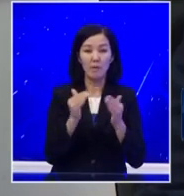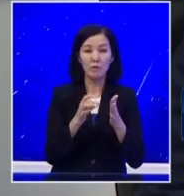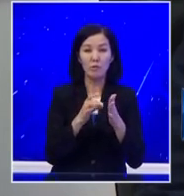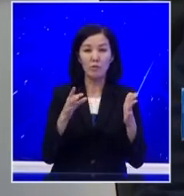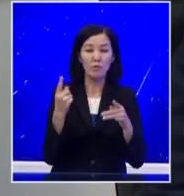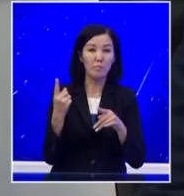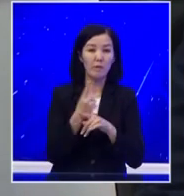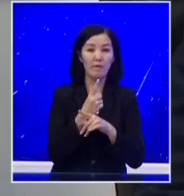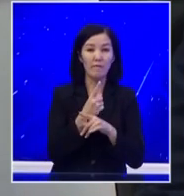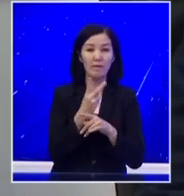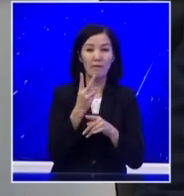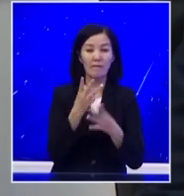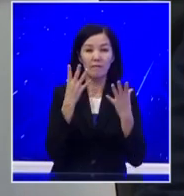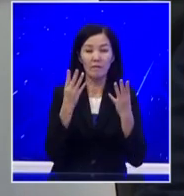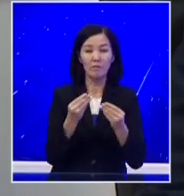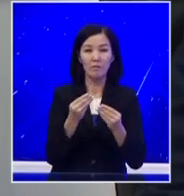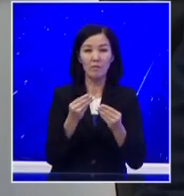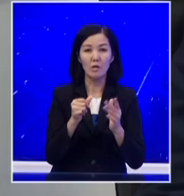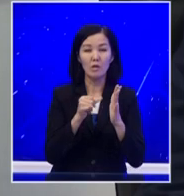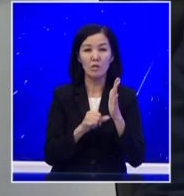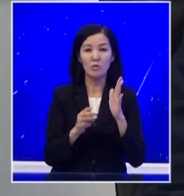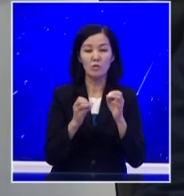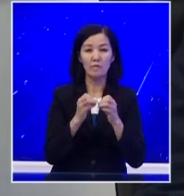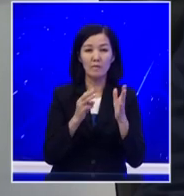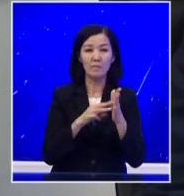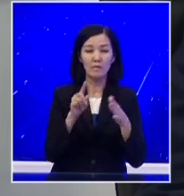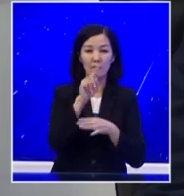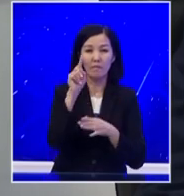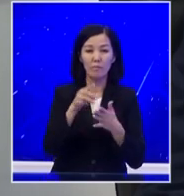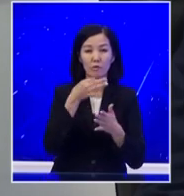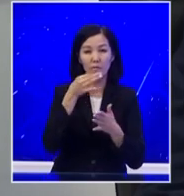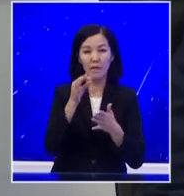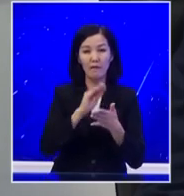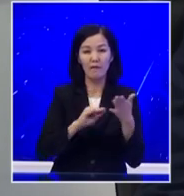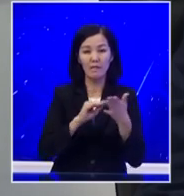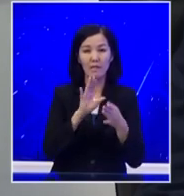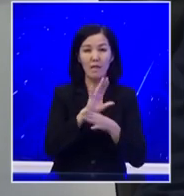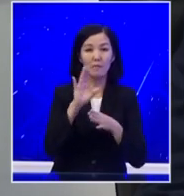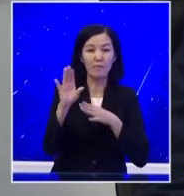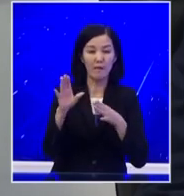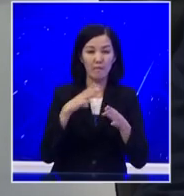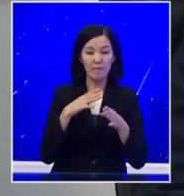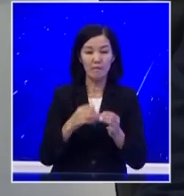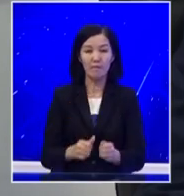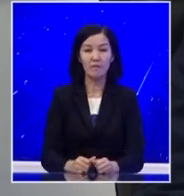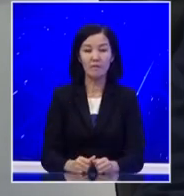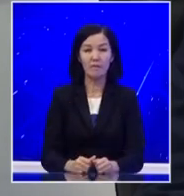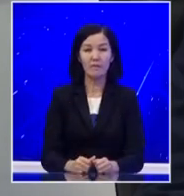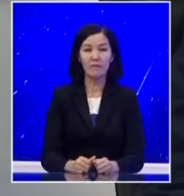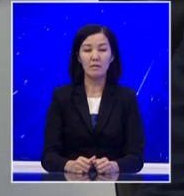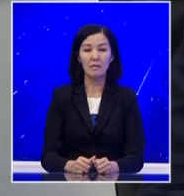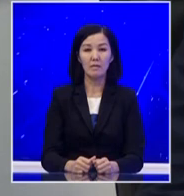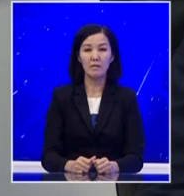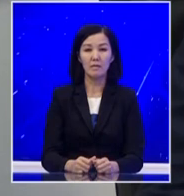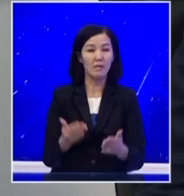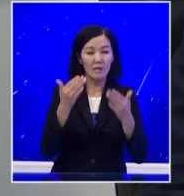первые две сутки и ответил на 618 вопросов для меня такой был личный рекорд и